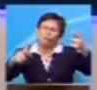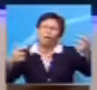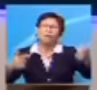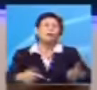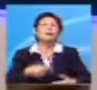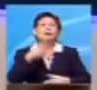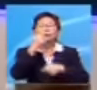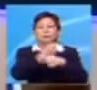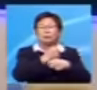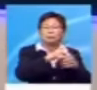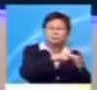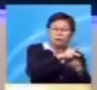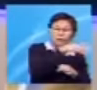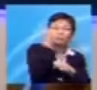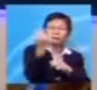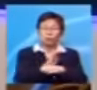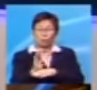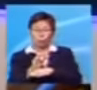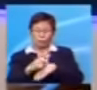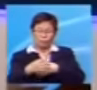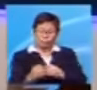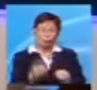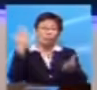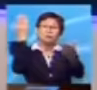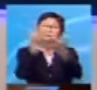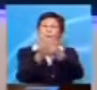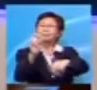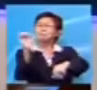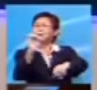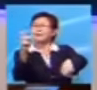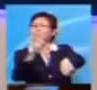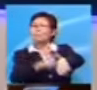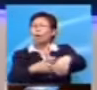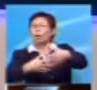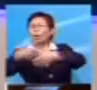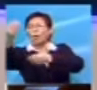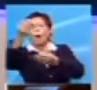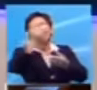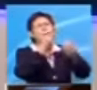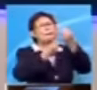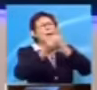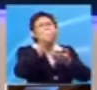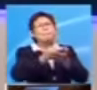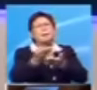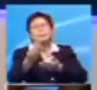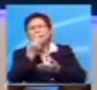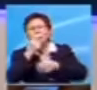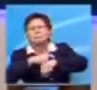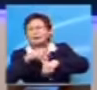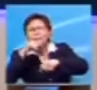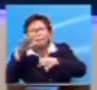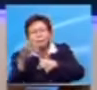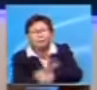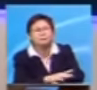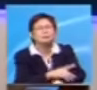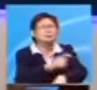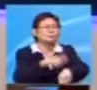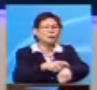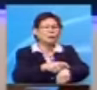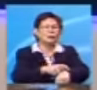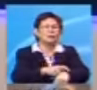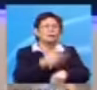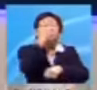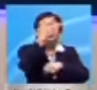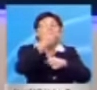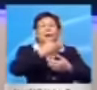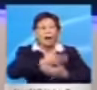mereka yang bekerjaya dan selalu sibuk di pejabat S ada Mas untuk keluar Meli makanan ruang ini diambil sebaiknya a